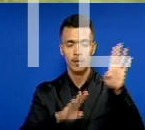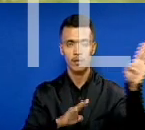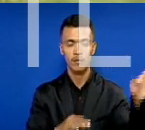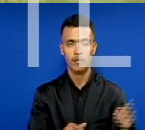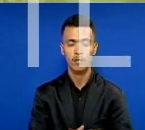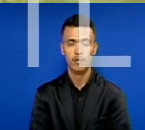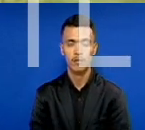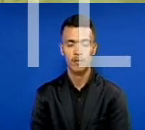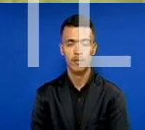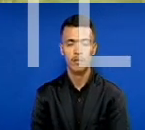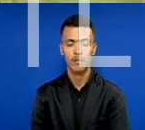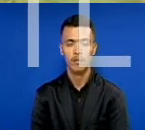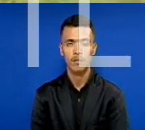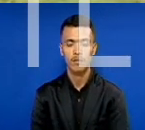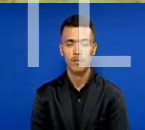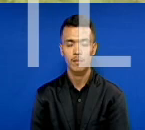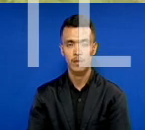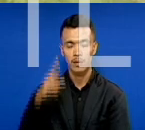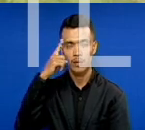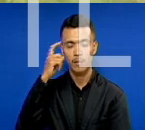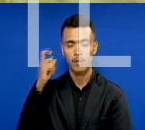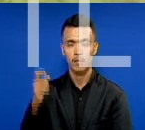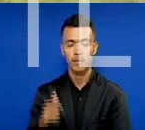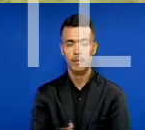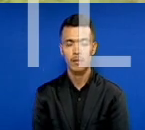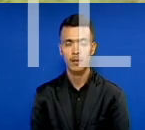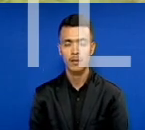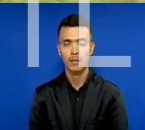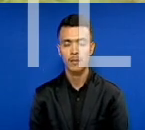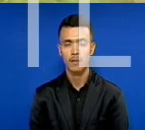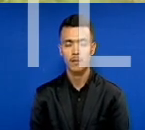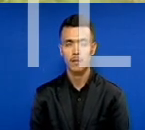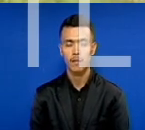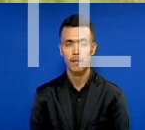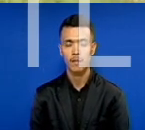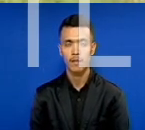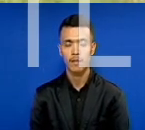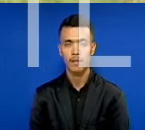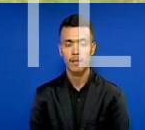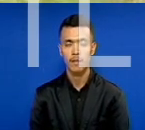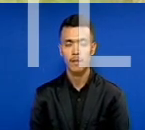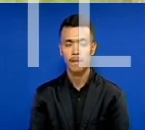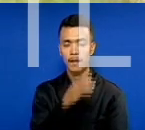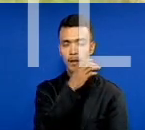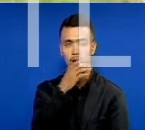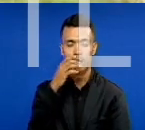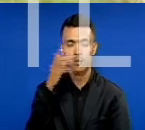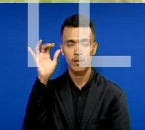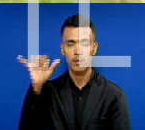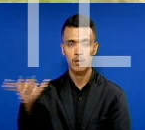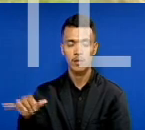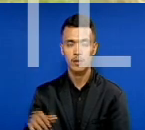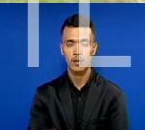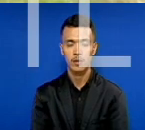amba dificulta ami atu la otamba nemaka nomo amini ya pate agrikultura sira